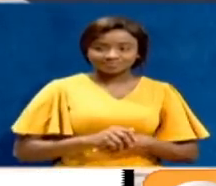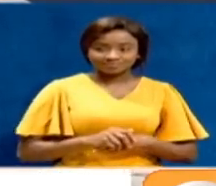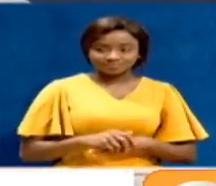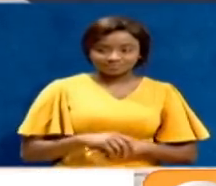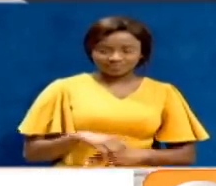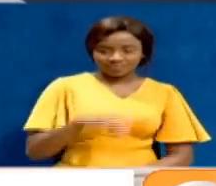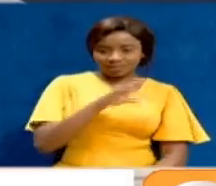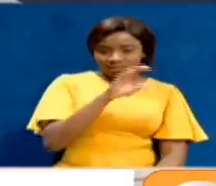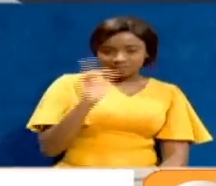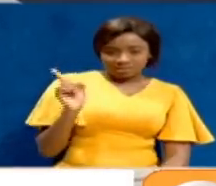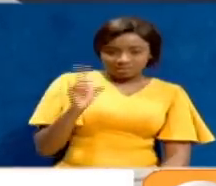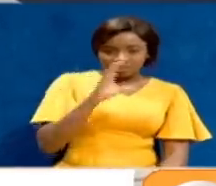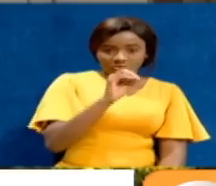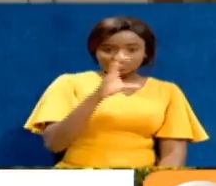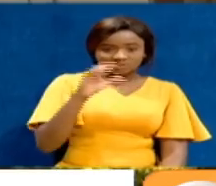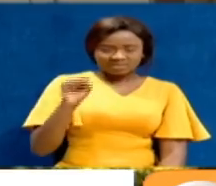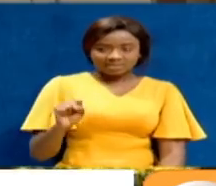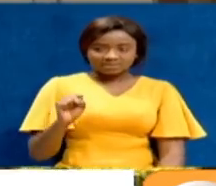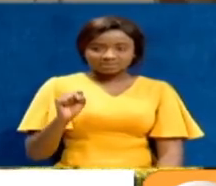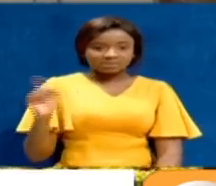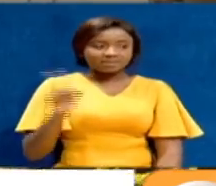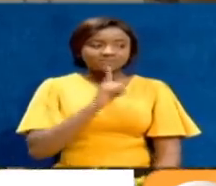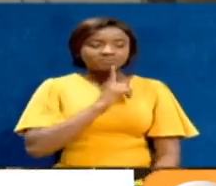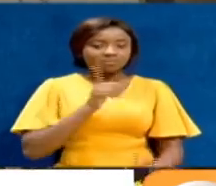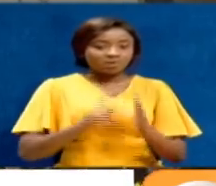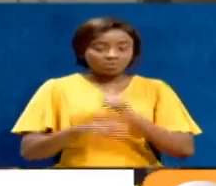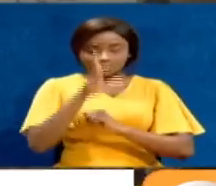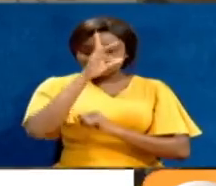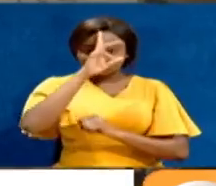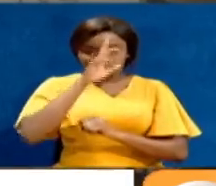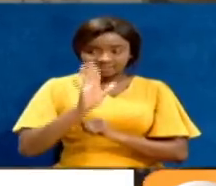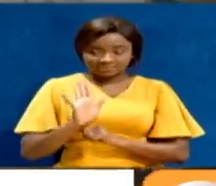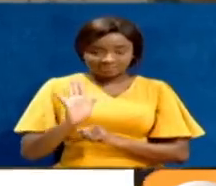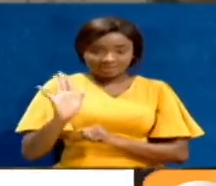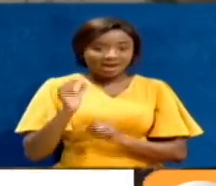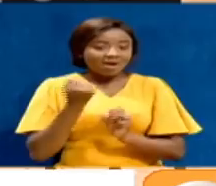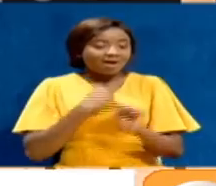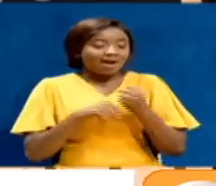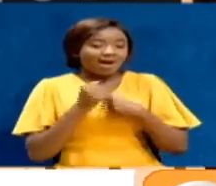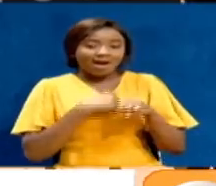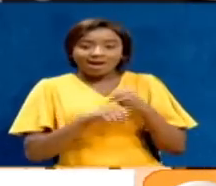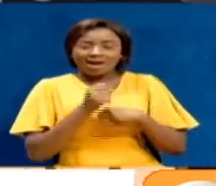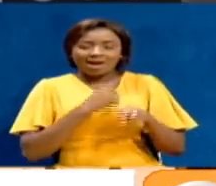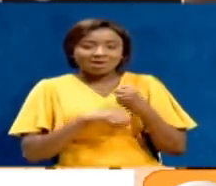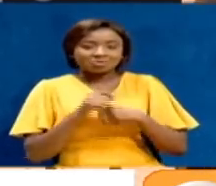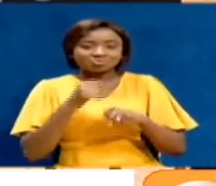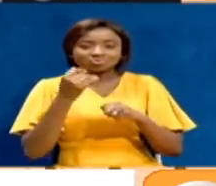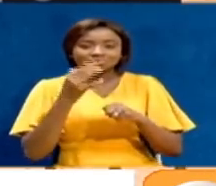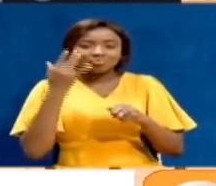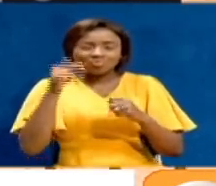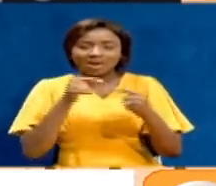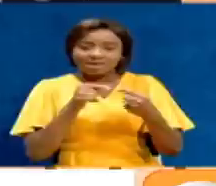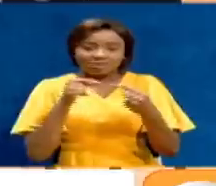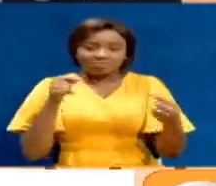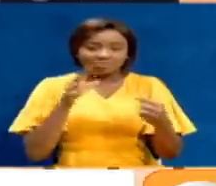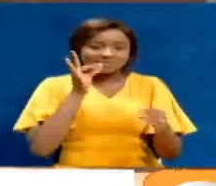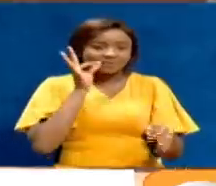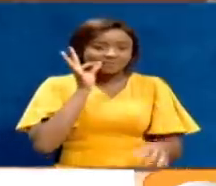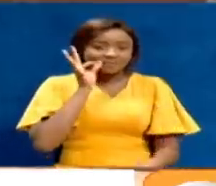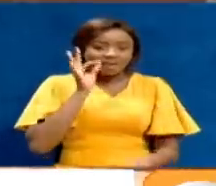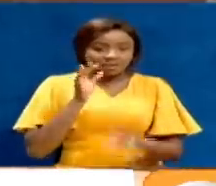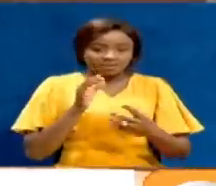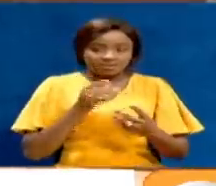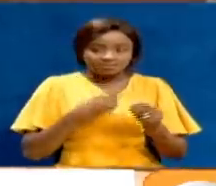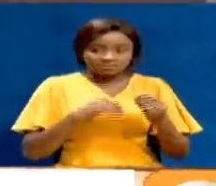polisi kituo cha Kabete Francis Wahome anasema maafisa wake walikuwa kiendesha operesheni dhidi ya uzaji bangi katika eneo